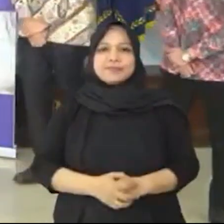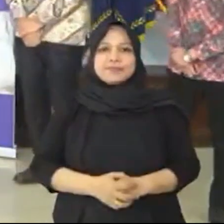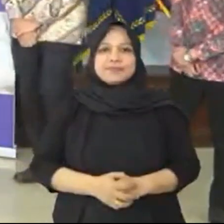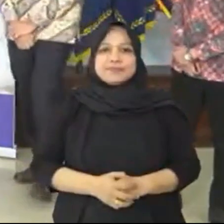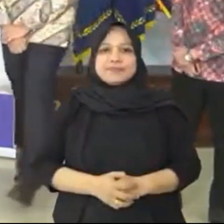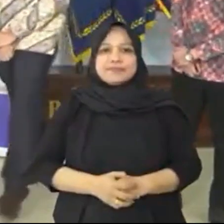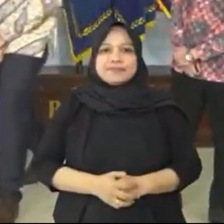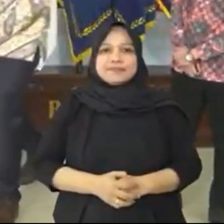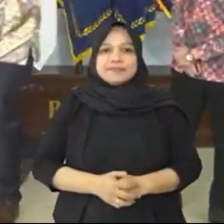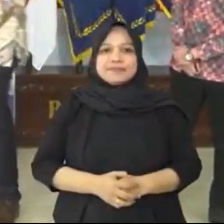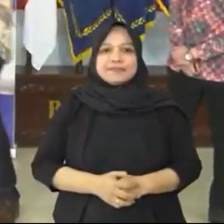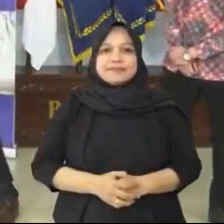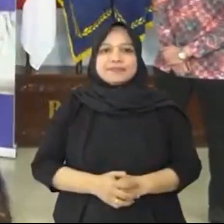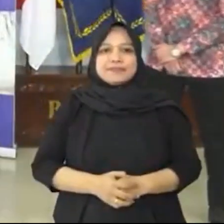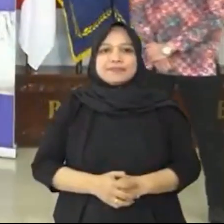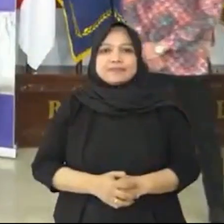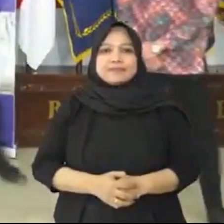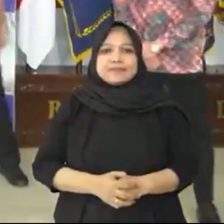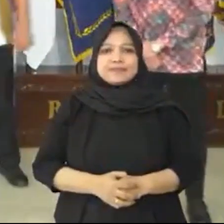the dog